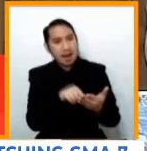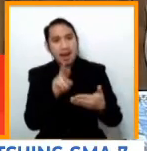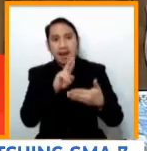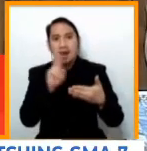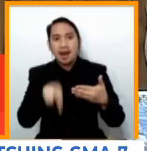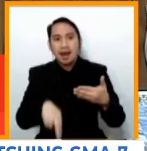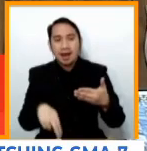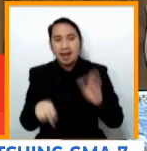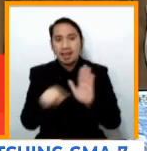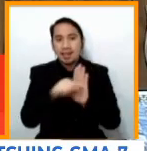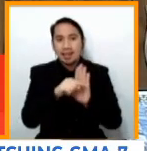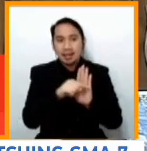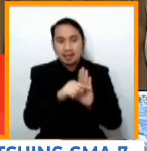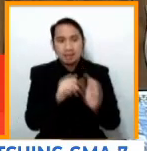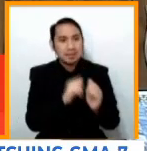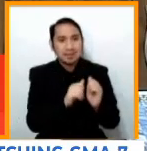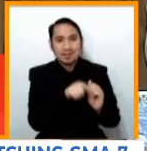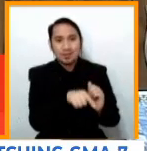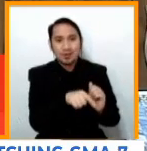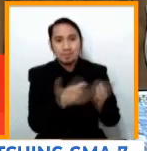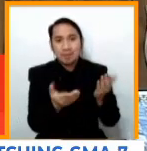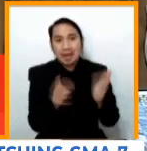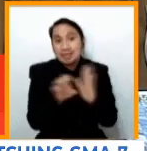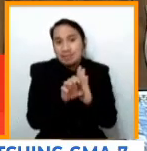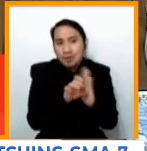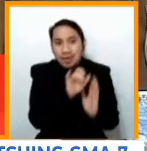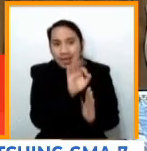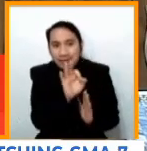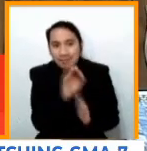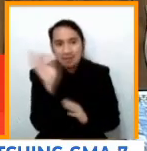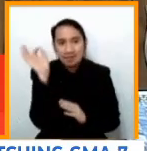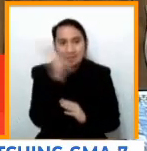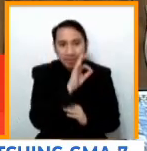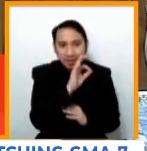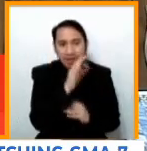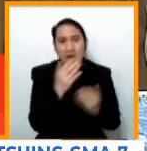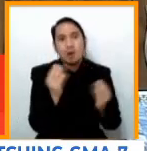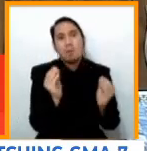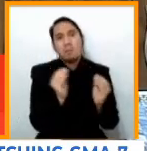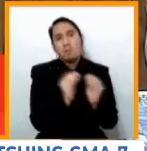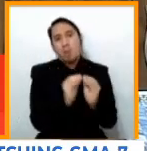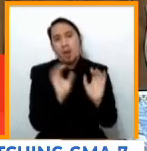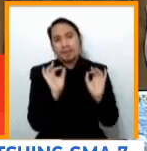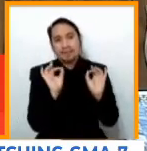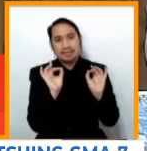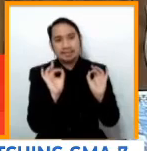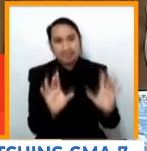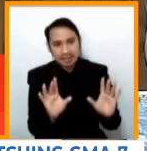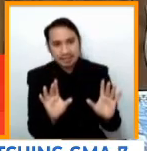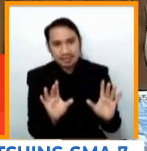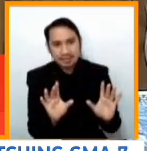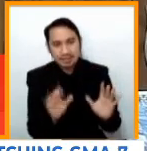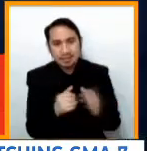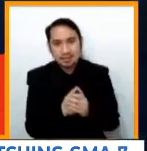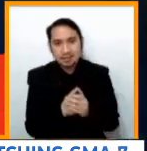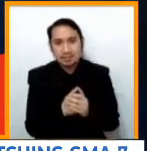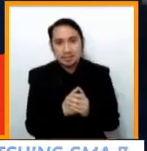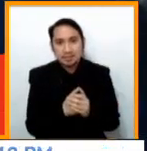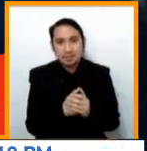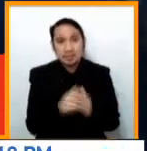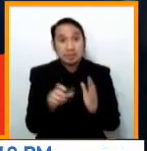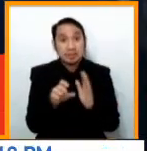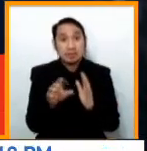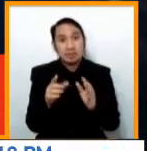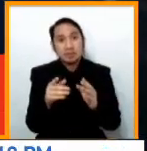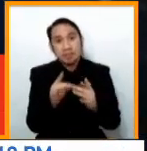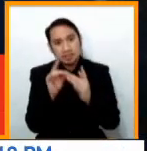maayos na test kit, baka mapahamak sila at mapahamak yung mga kasamahan nila, yung lalo na yung sa family. Bukod